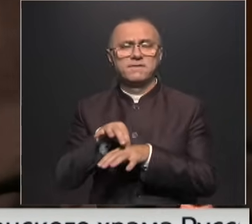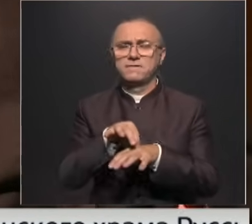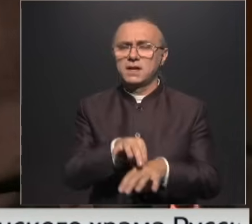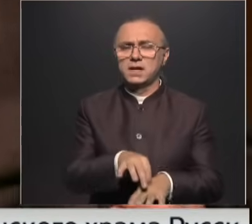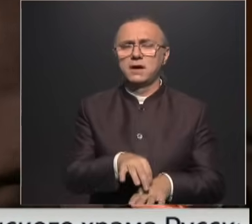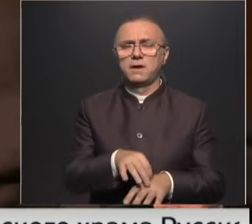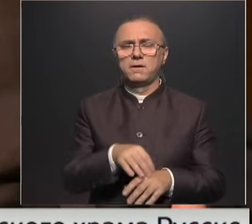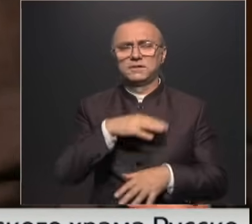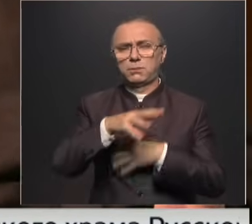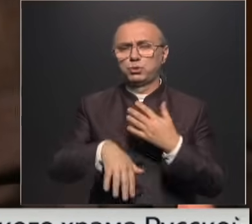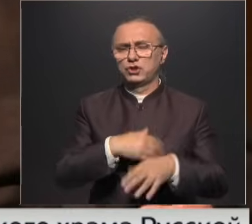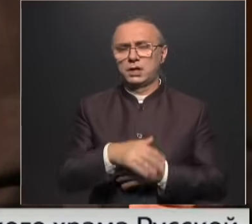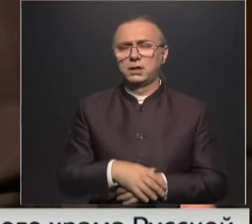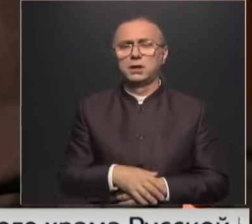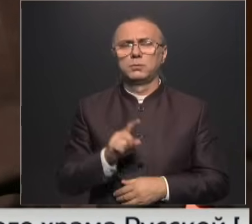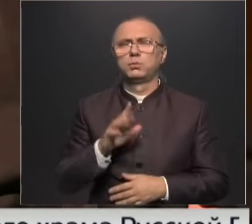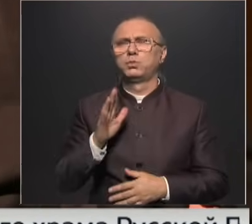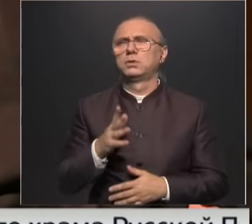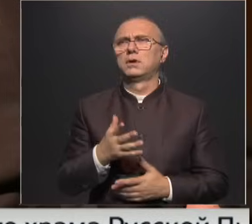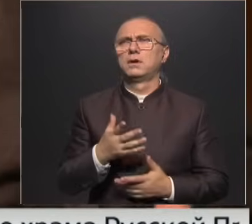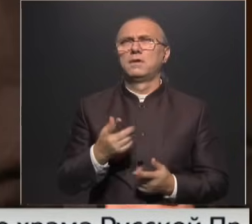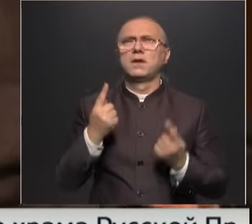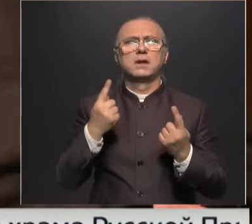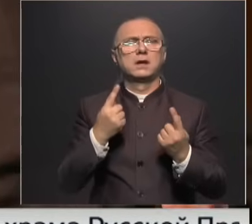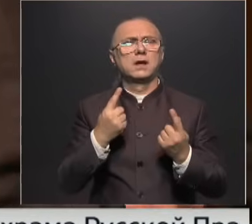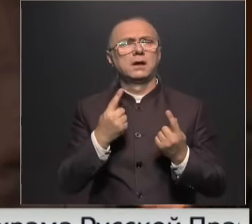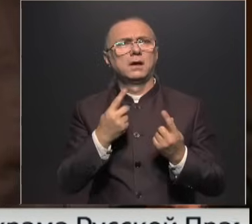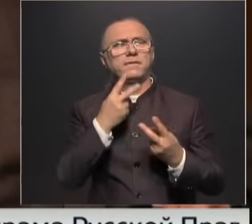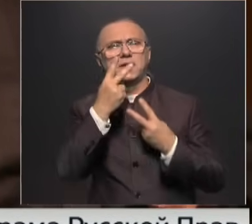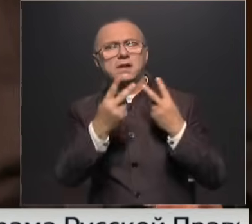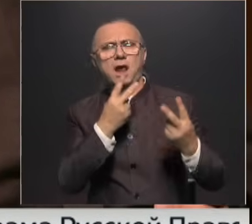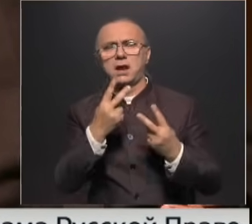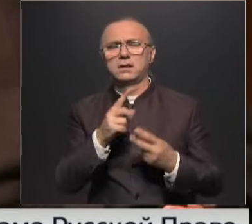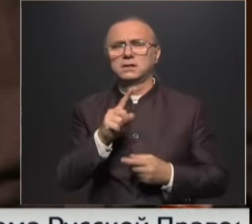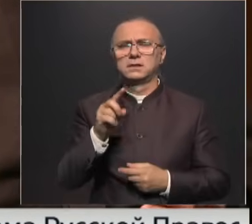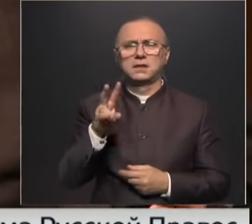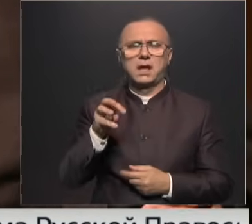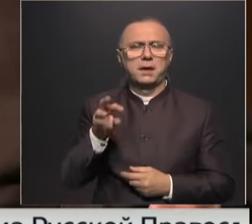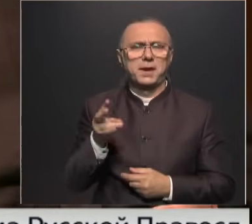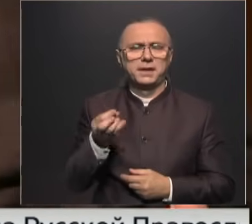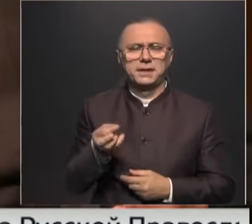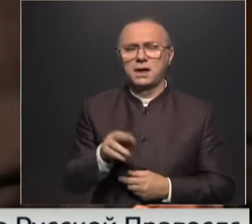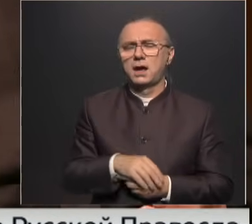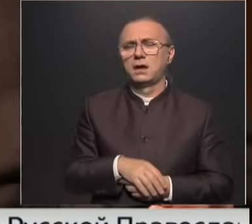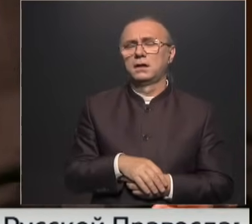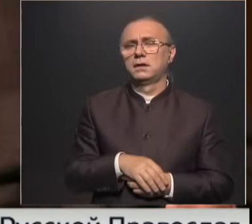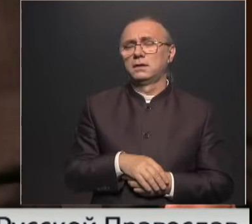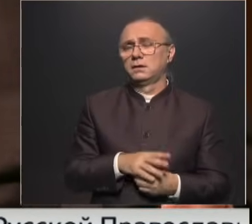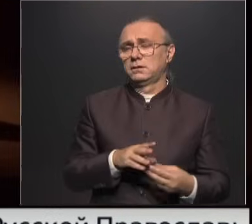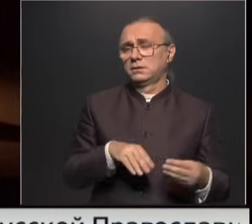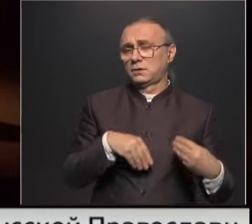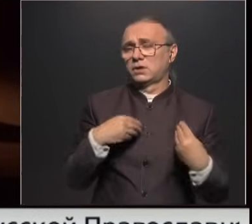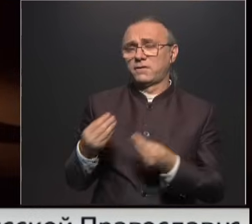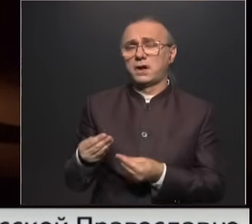ужасные явления и великие знамения с неба». Видения и знамения с неба давались людям с древних